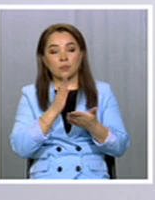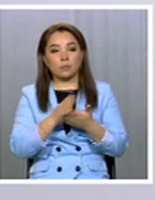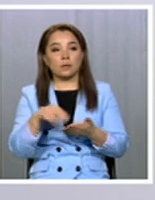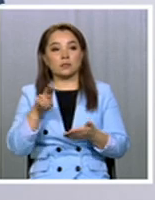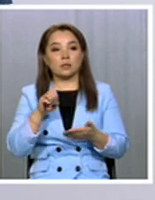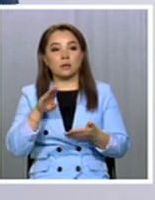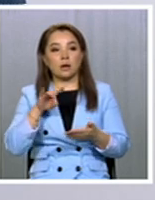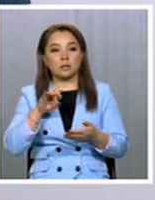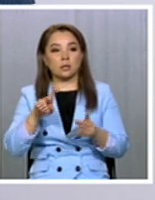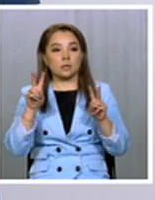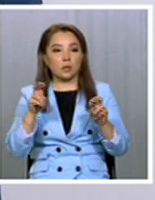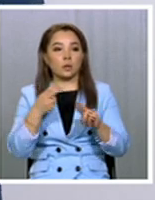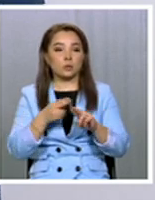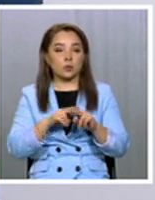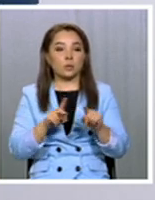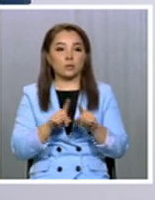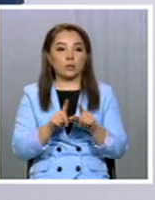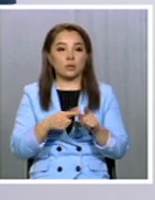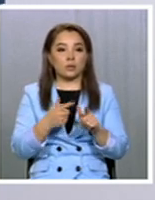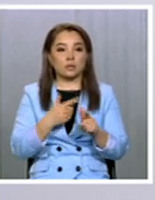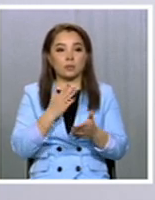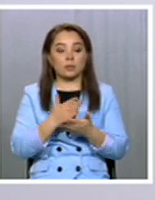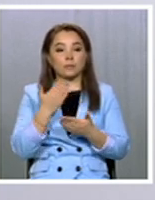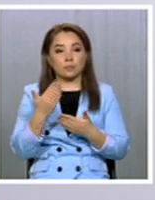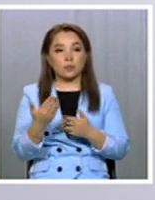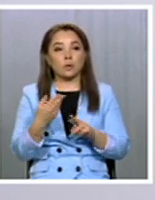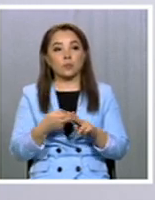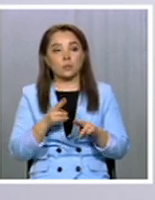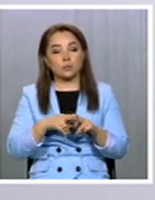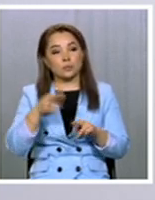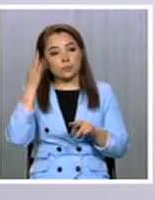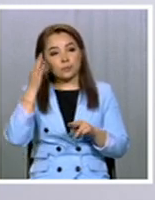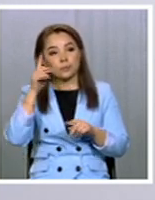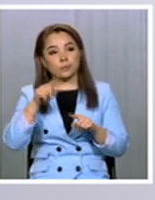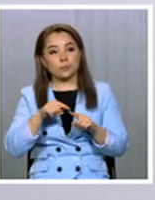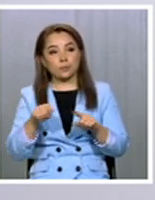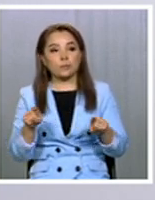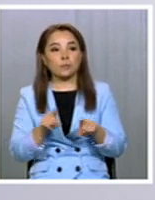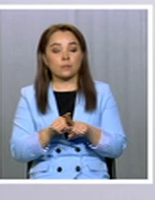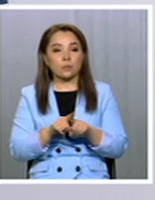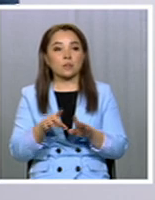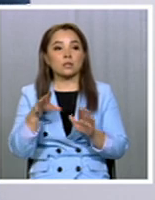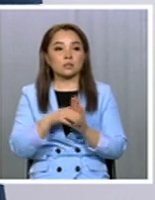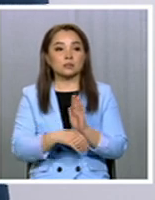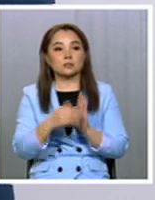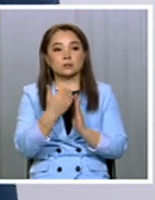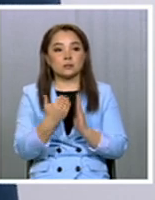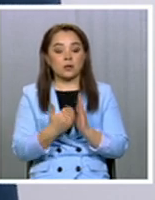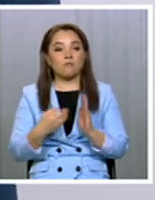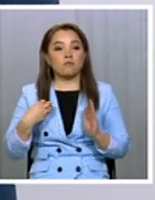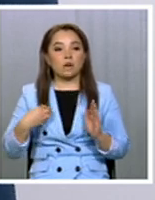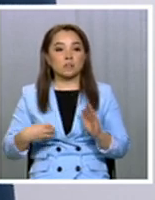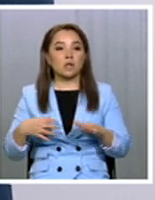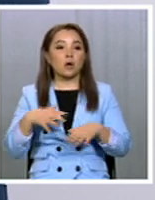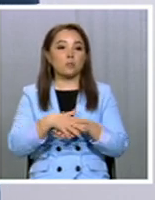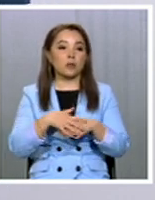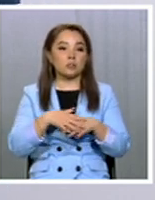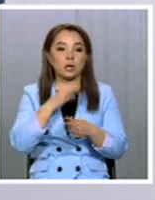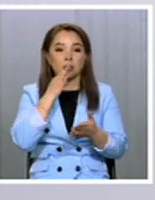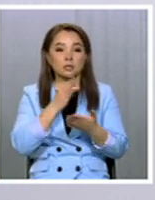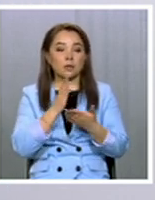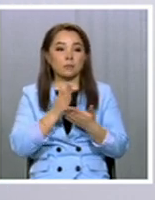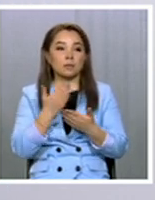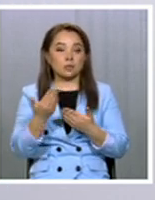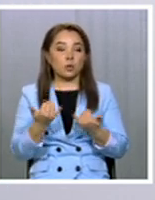декарттық координаттар деп аталады. Өйткені тік бұрышты координаттар жүйесін енгізген француз математика Рене Декарт. Сол